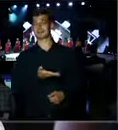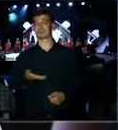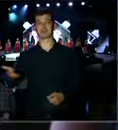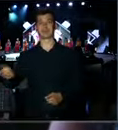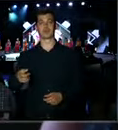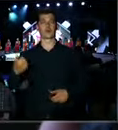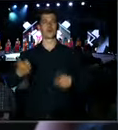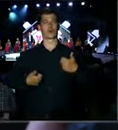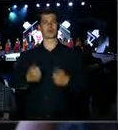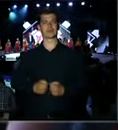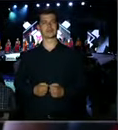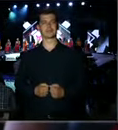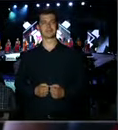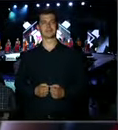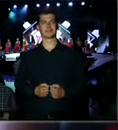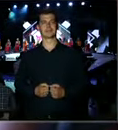konkursach.